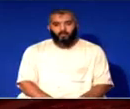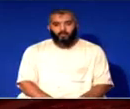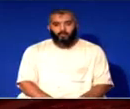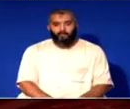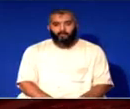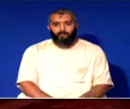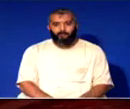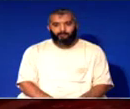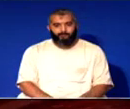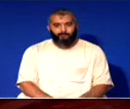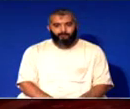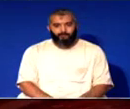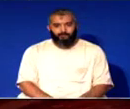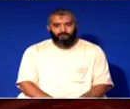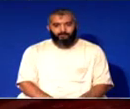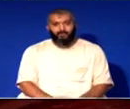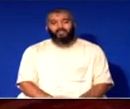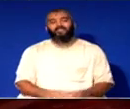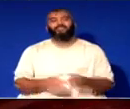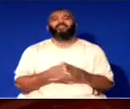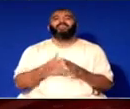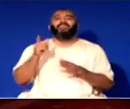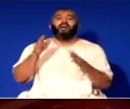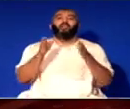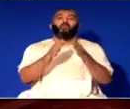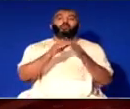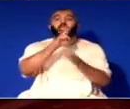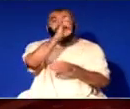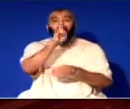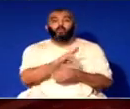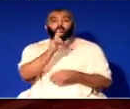موش قادر يقدر يصوم نهار بنهار ولا لا؟ نعم